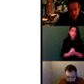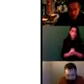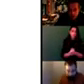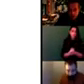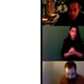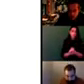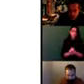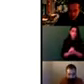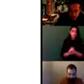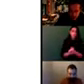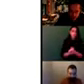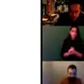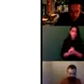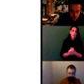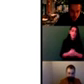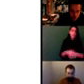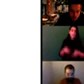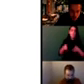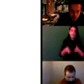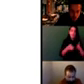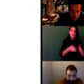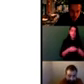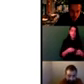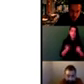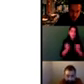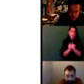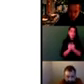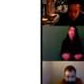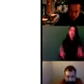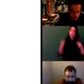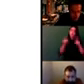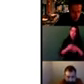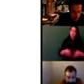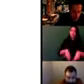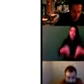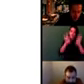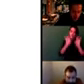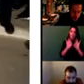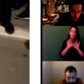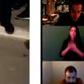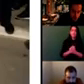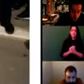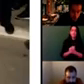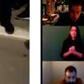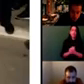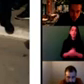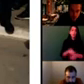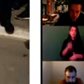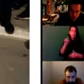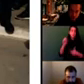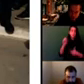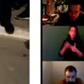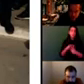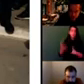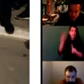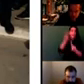Etkinliklerimizi planladık. Mahalleliyle bir araya gelip gene onları bir şekilde projeyi parçası yapmak için. Uygulama süresinde